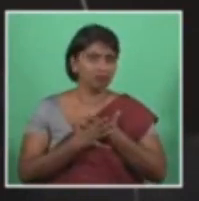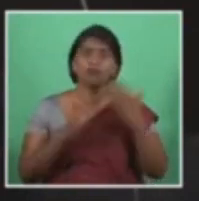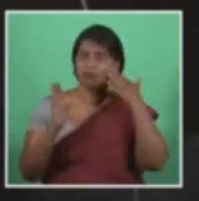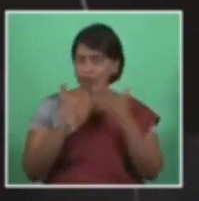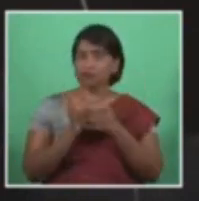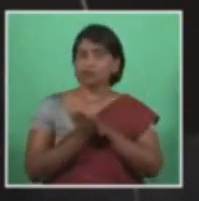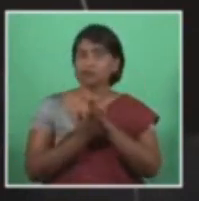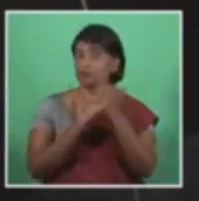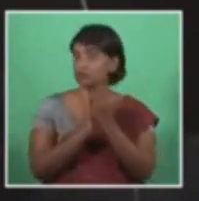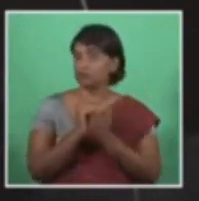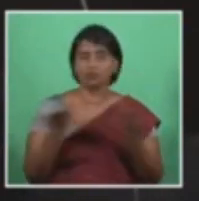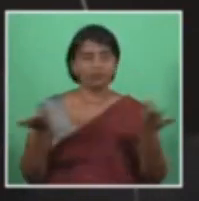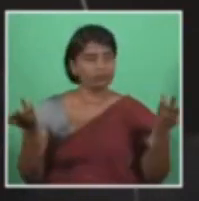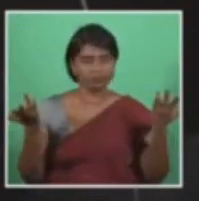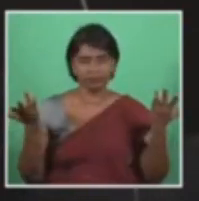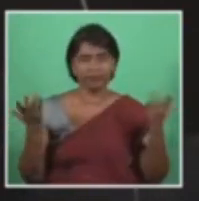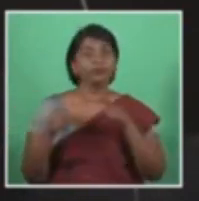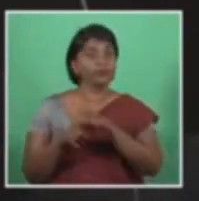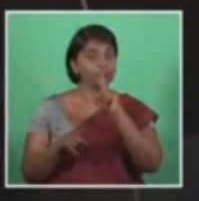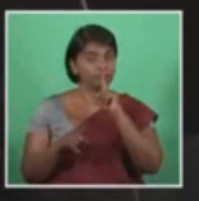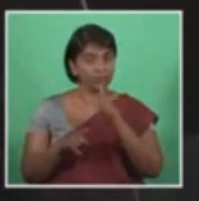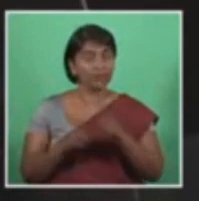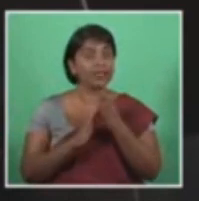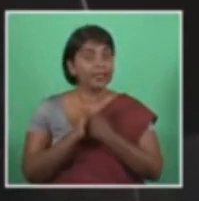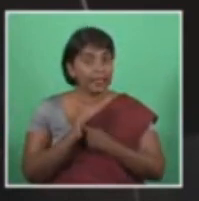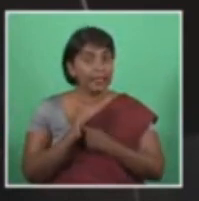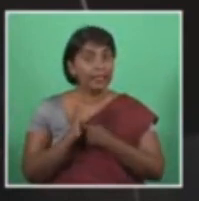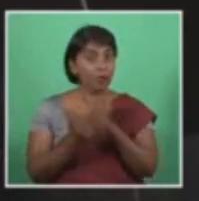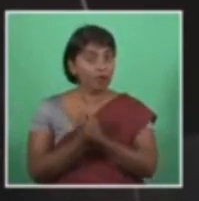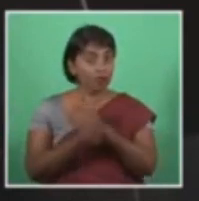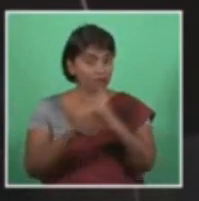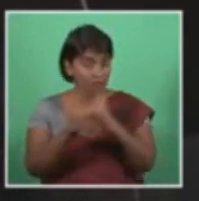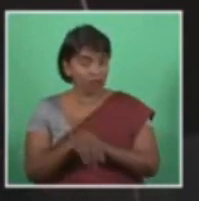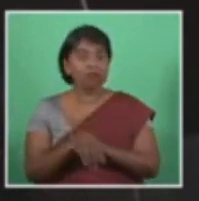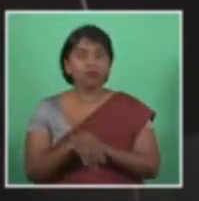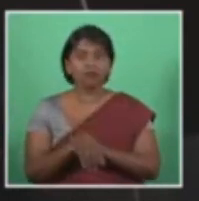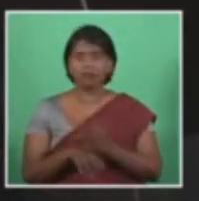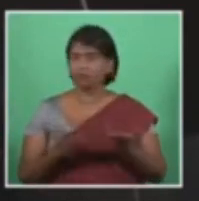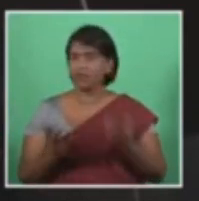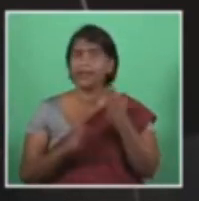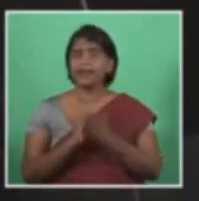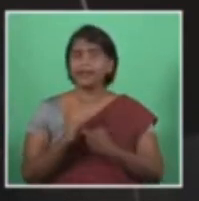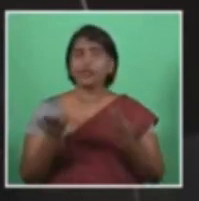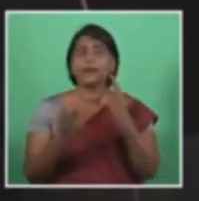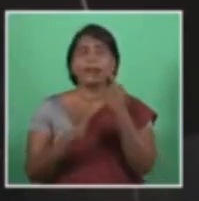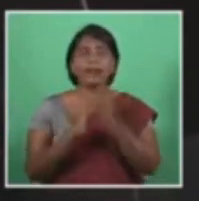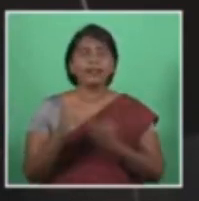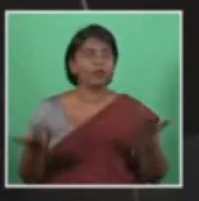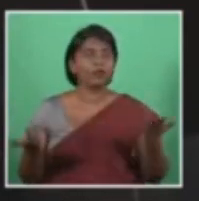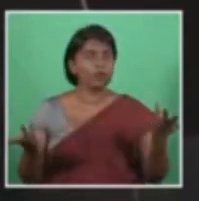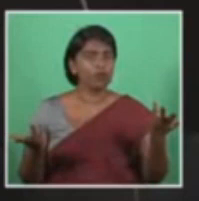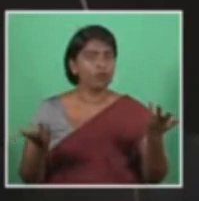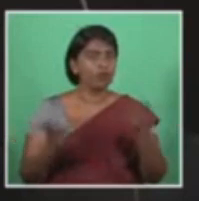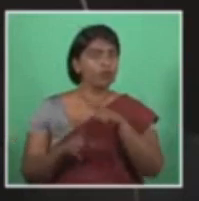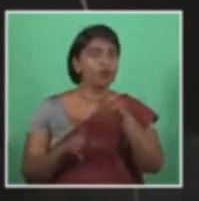පිළිබඳ නිර්වචනයක් මේ පනත තුළ නැහැ. එකෙන් කියලා තියෙනවා නීතියෙන් හඳුනාගත යුතු කියලා. ඉතින් මොකද්ද මේ නීතිය? මොන නීතියෙන්ද